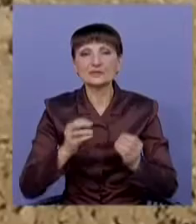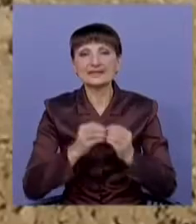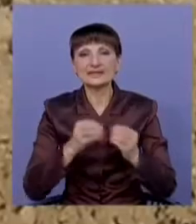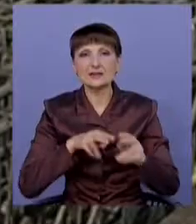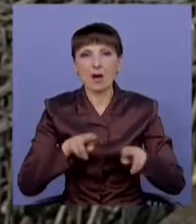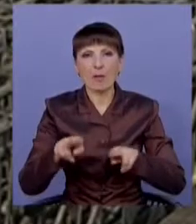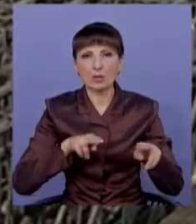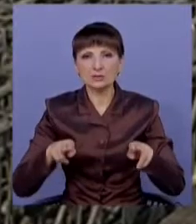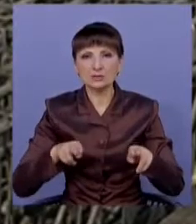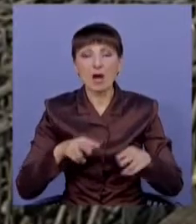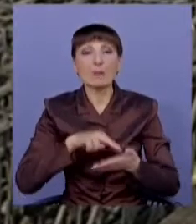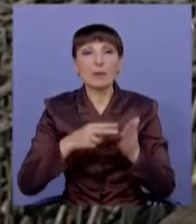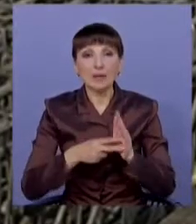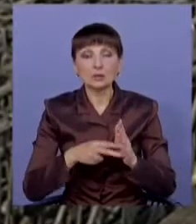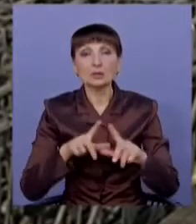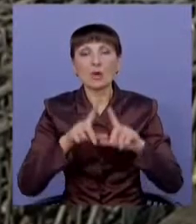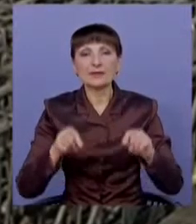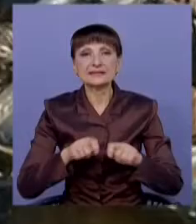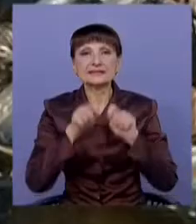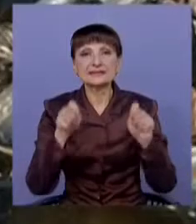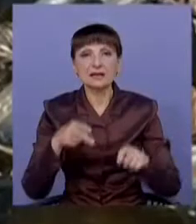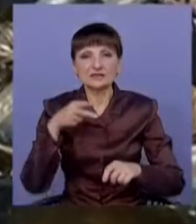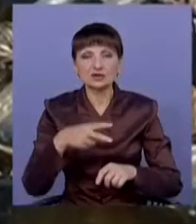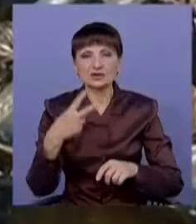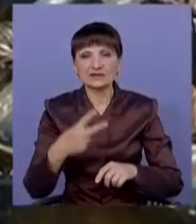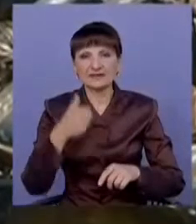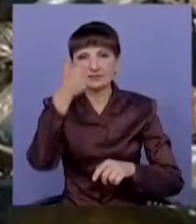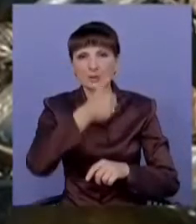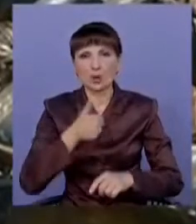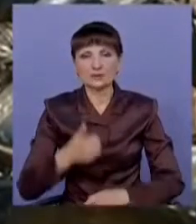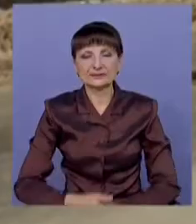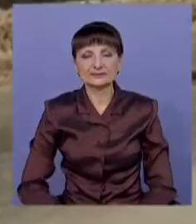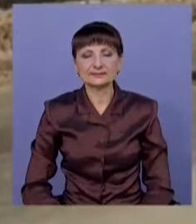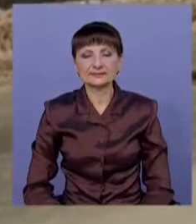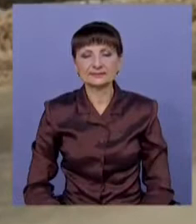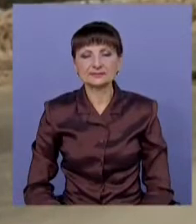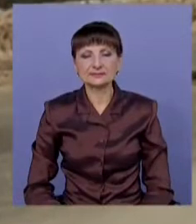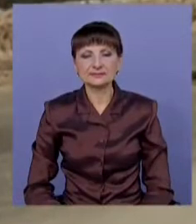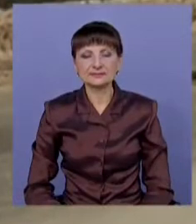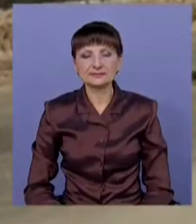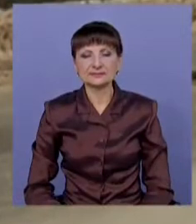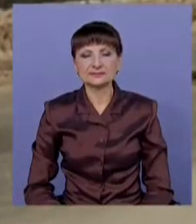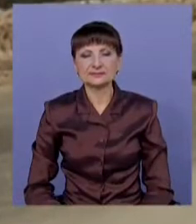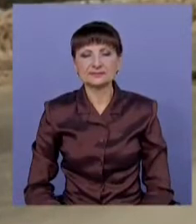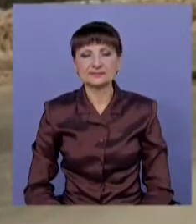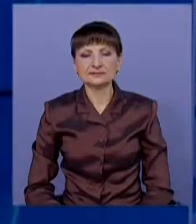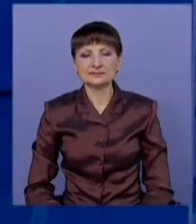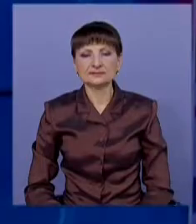полос. По плану этот объект обещают сдать к 2021 году. Шана Тайтенова, Рашид Шукуралиев, телеканал